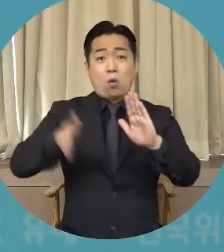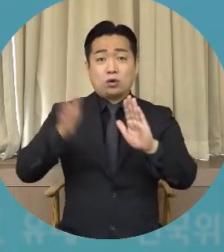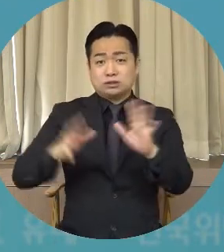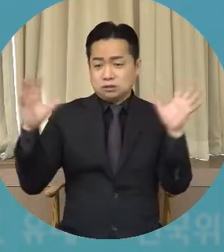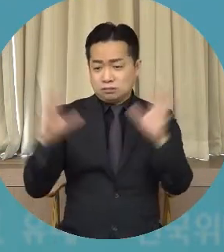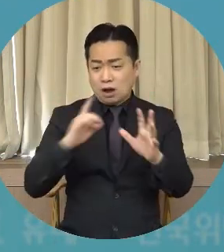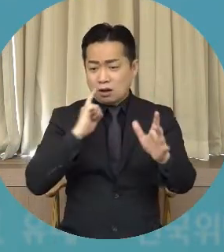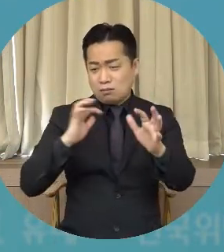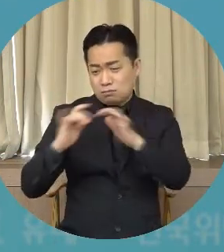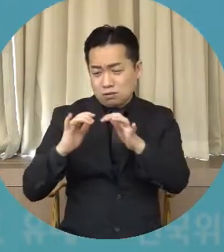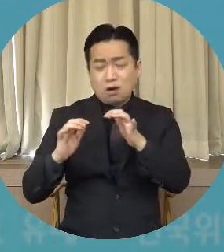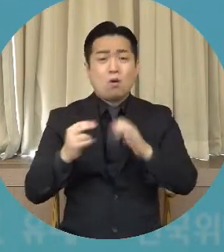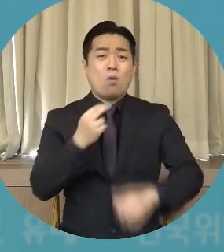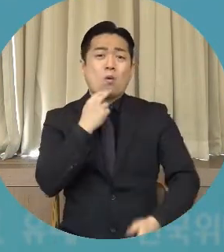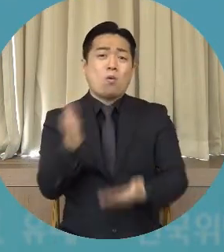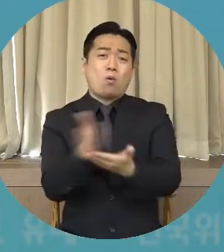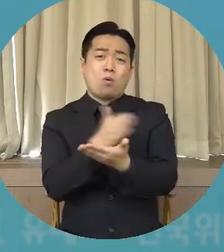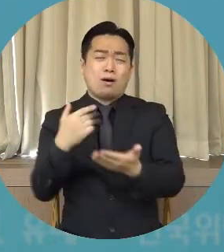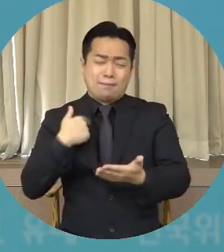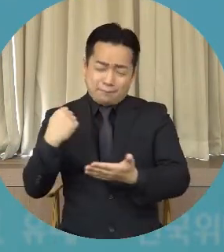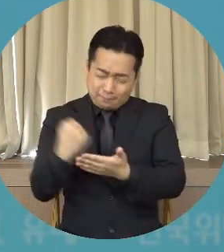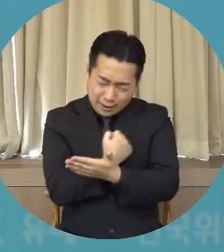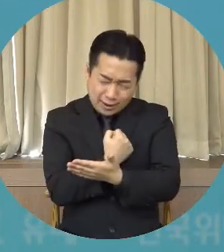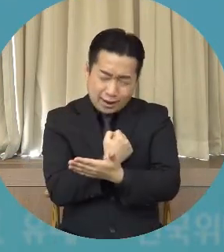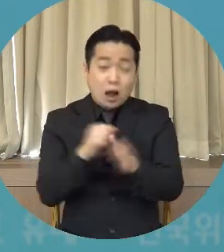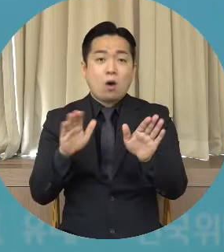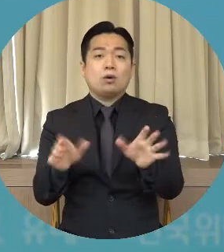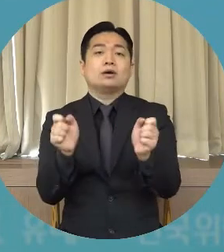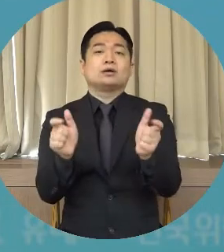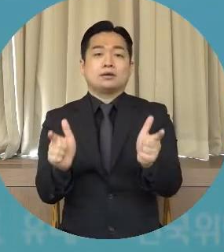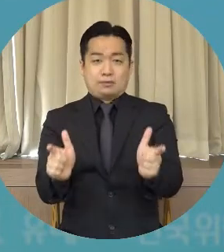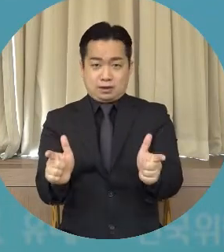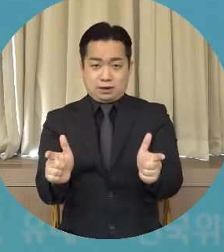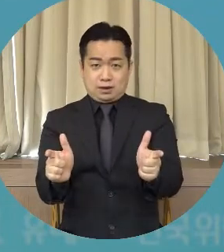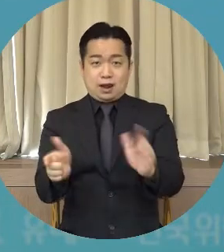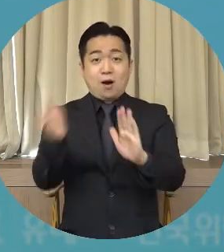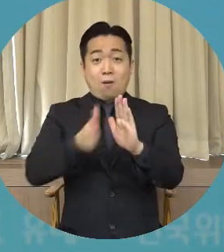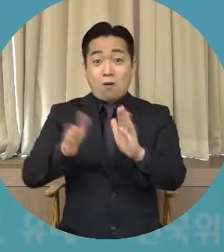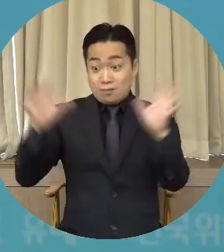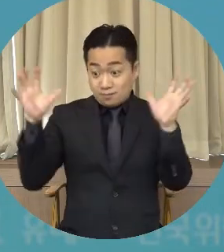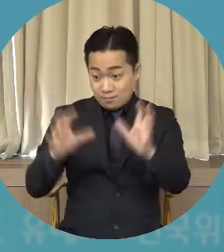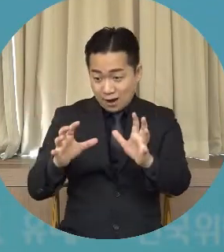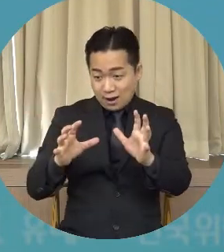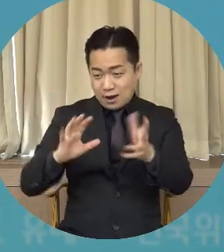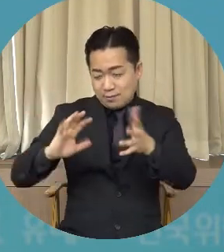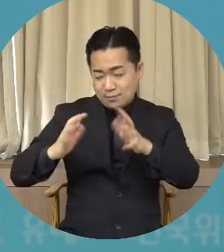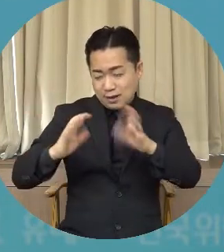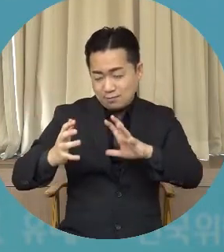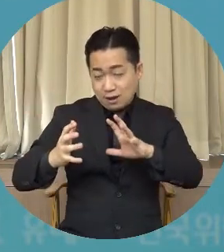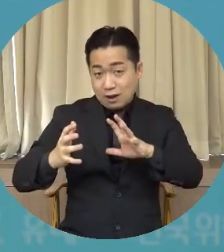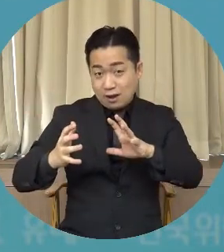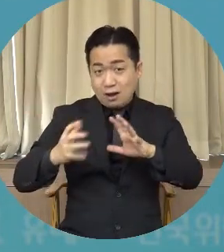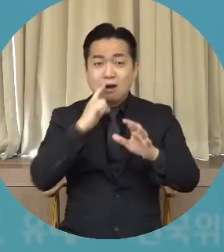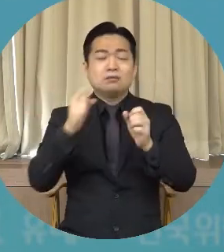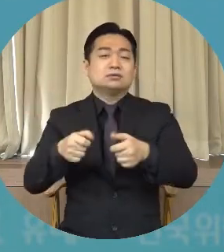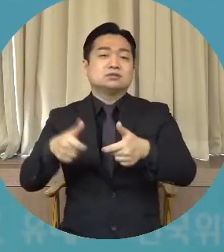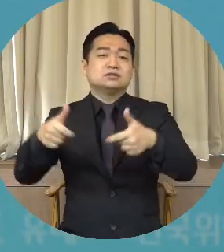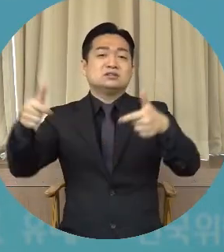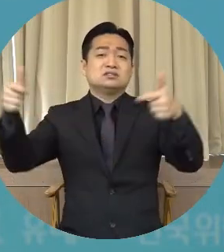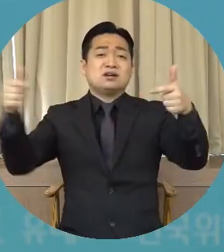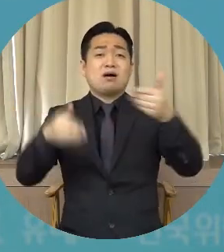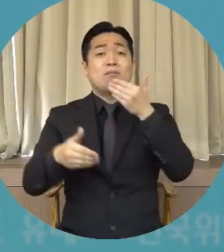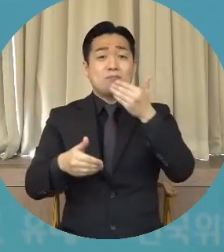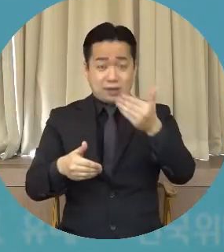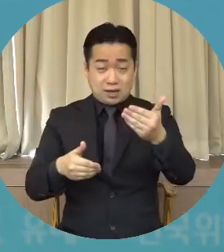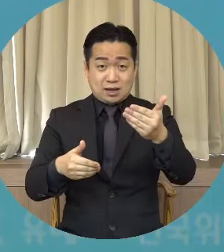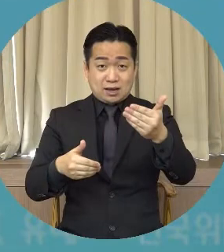굉장히 안타까웠었는데 오늘을 계기로 공론화의 새 장이 열리는 것이 아닌가 하는